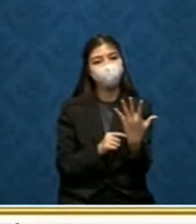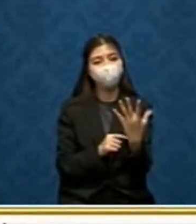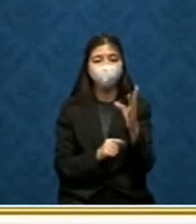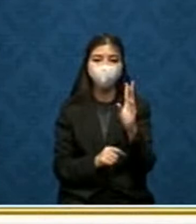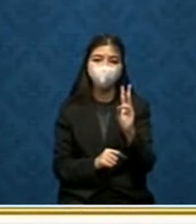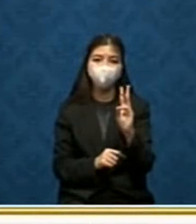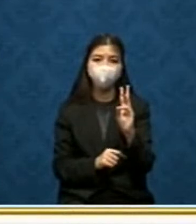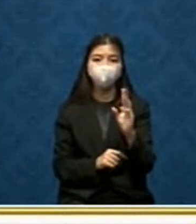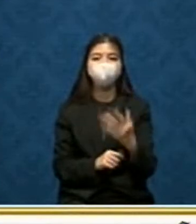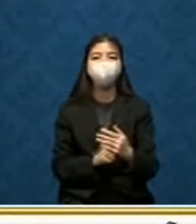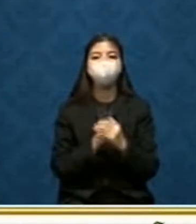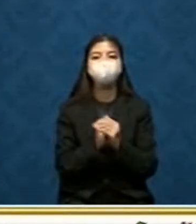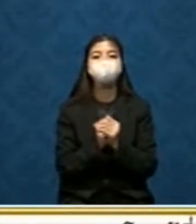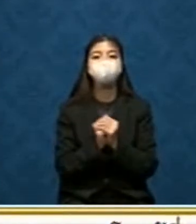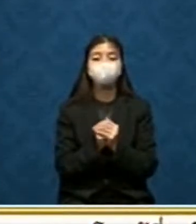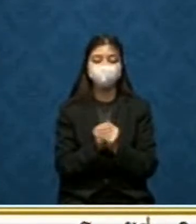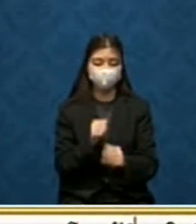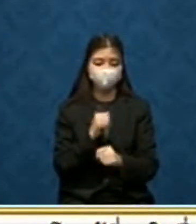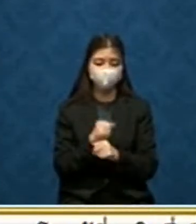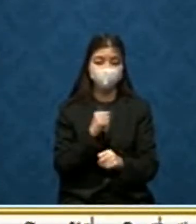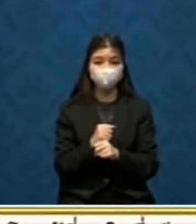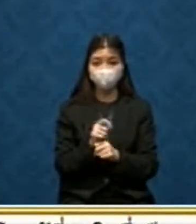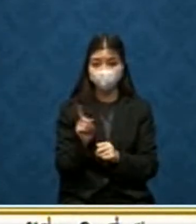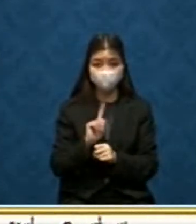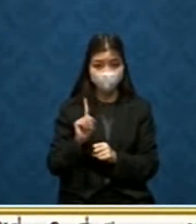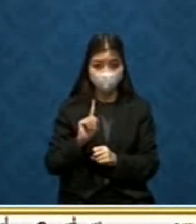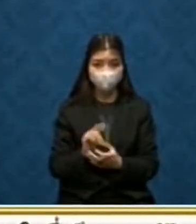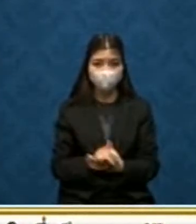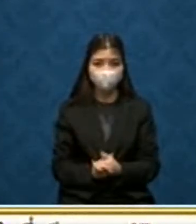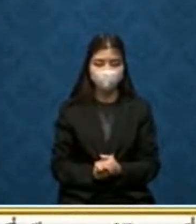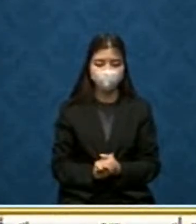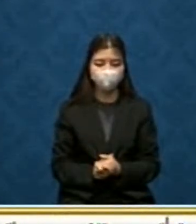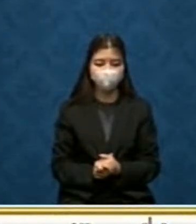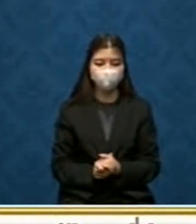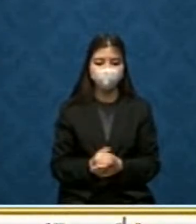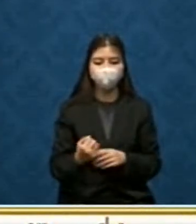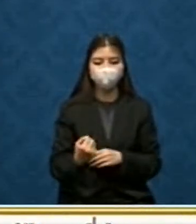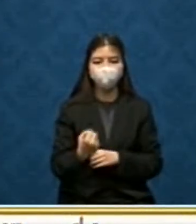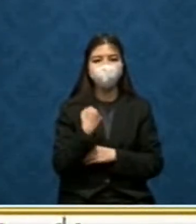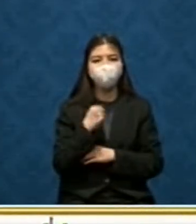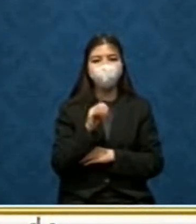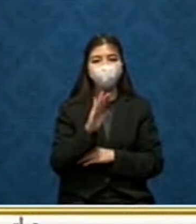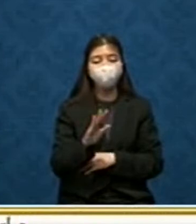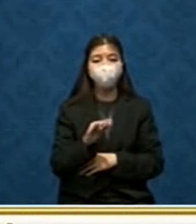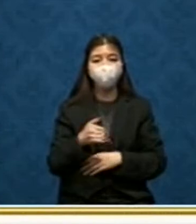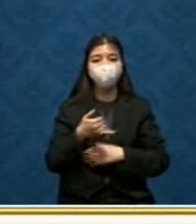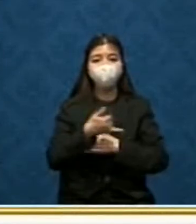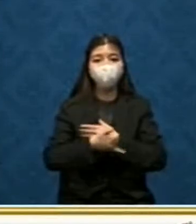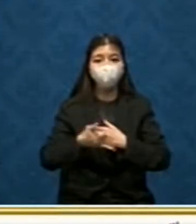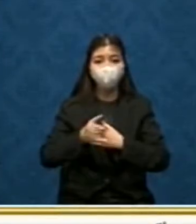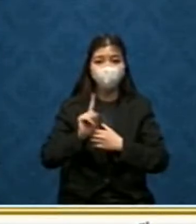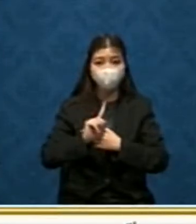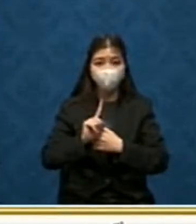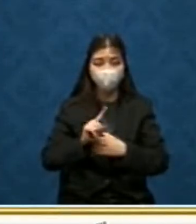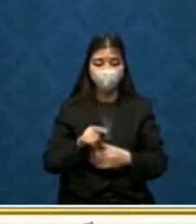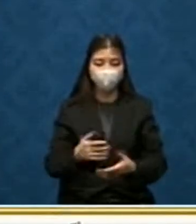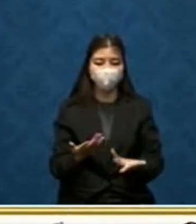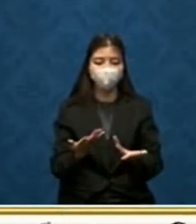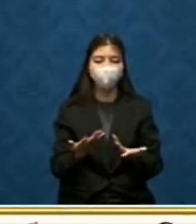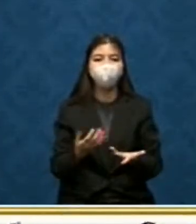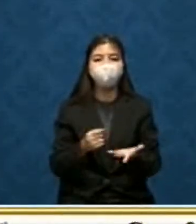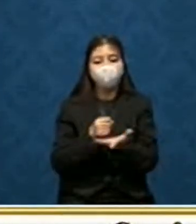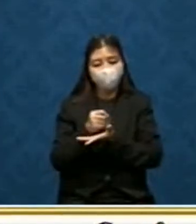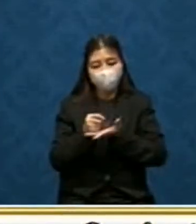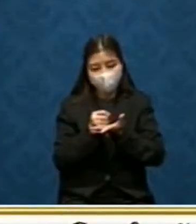สร้างอัจยกรรมอะไรขึ้นครัขยาวความมนคงของประเทศอะไรบ้1. คายาเสบติด